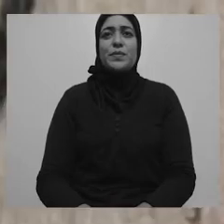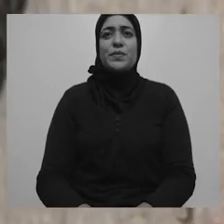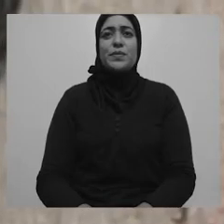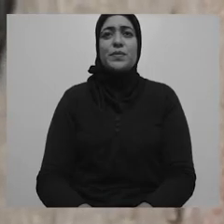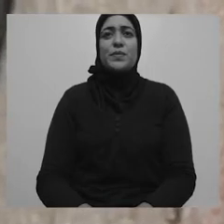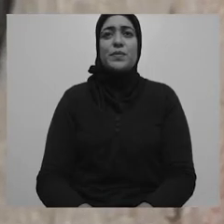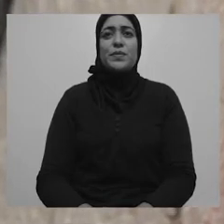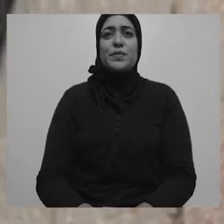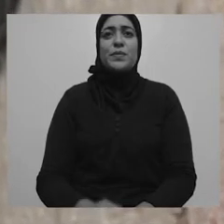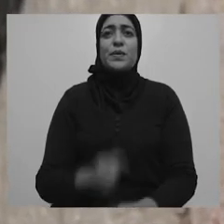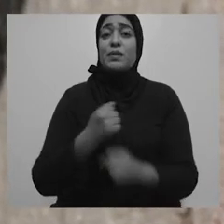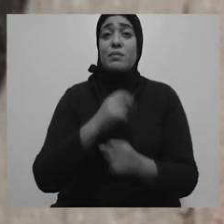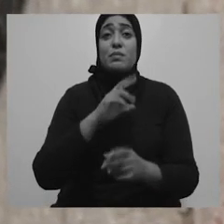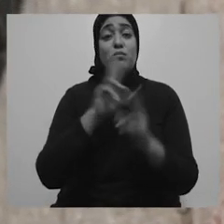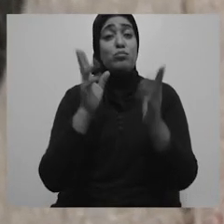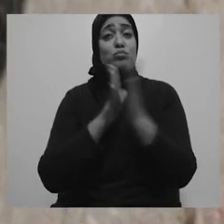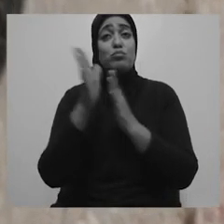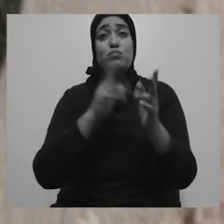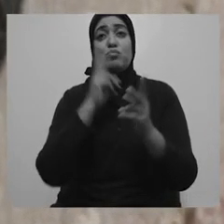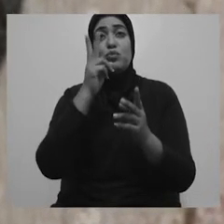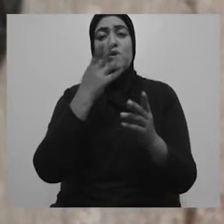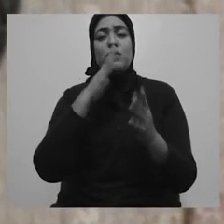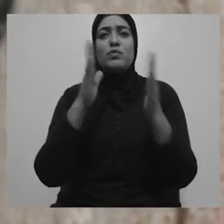de la cellule